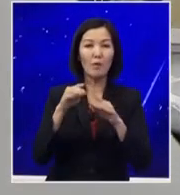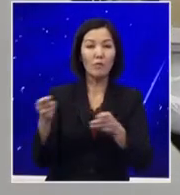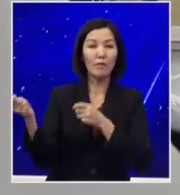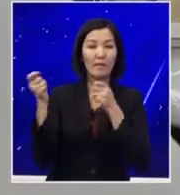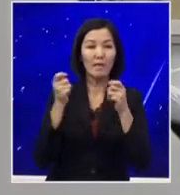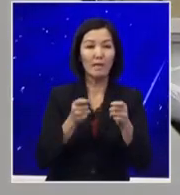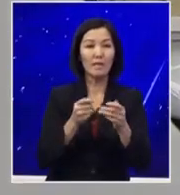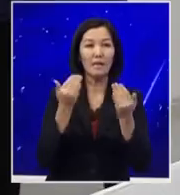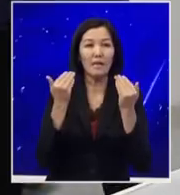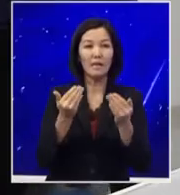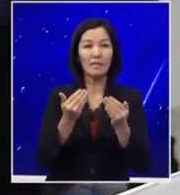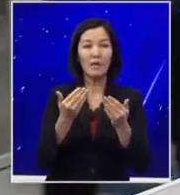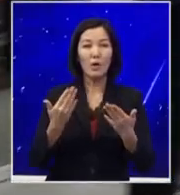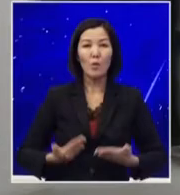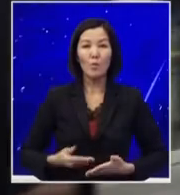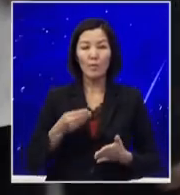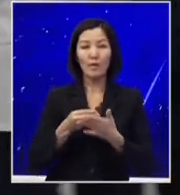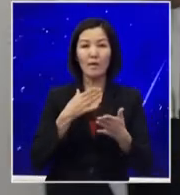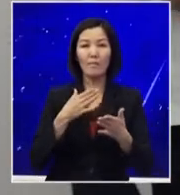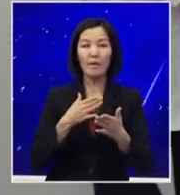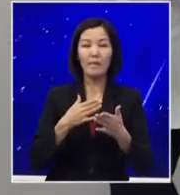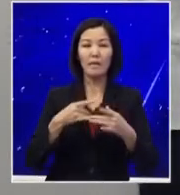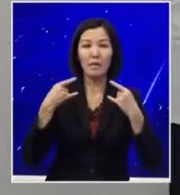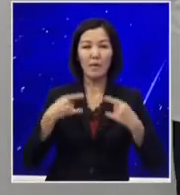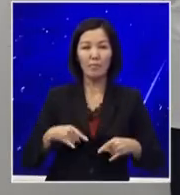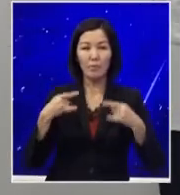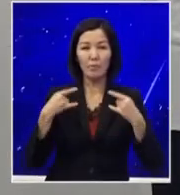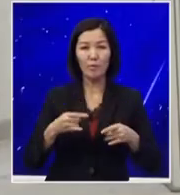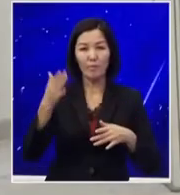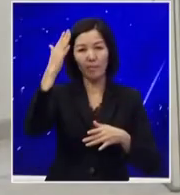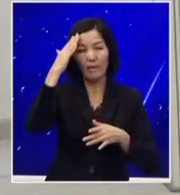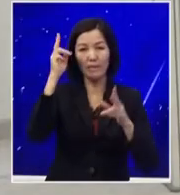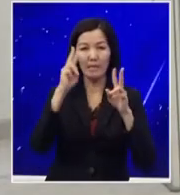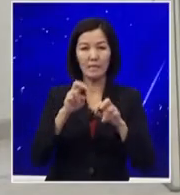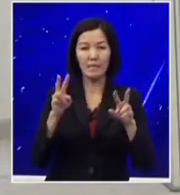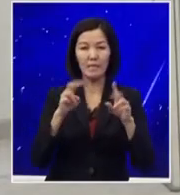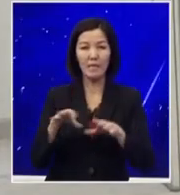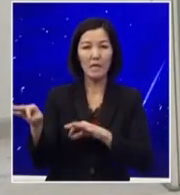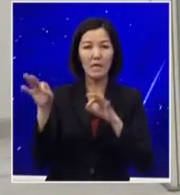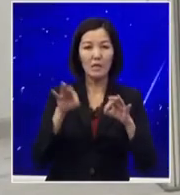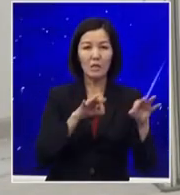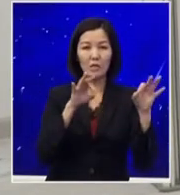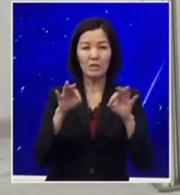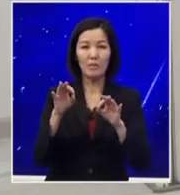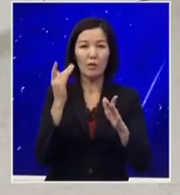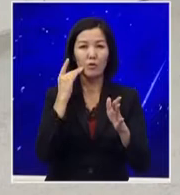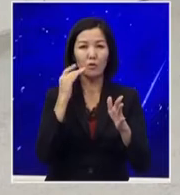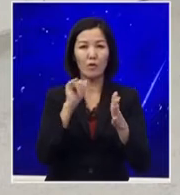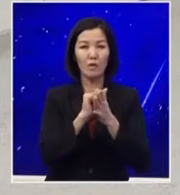деп озып. Өмір қымбат. Компьютерлік томография сандық рентген аппараты. Бірі жылжымалы, бірі тұрақты.